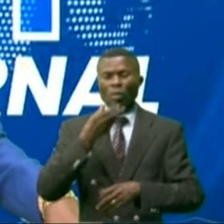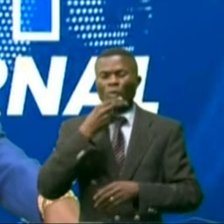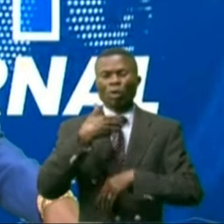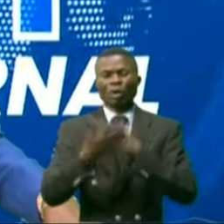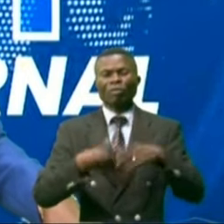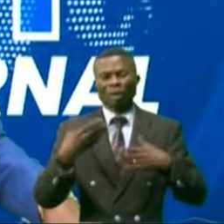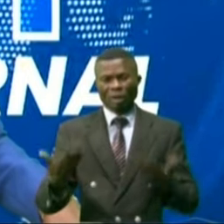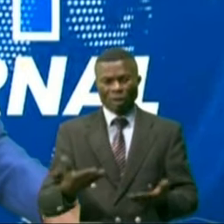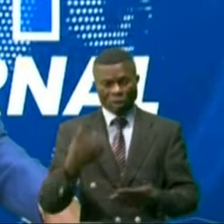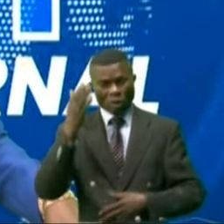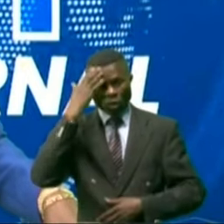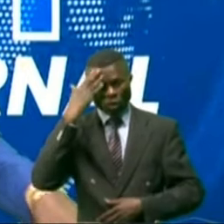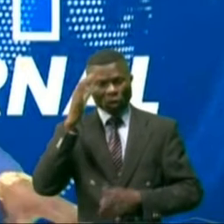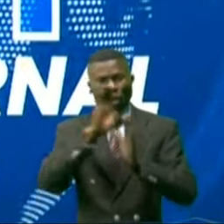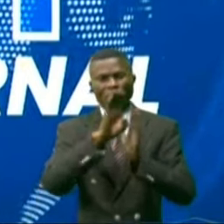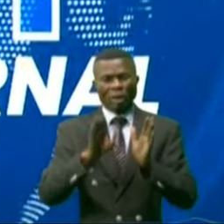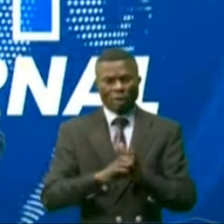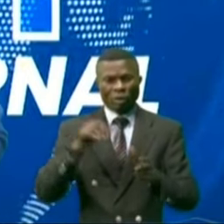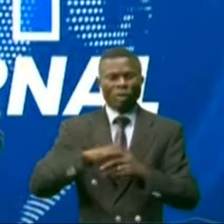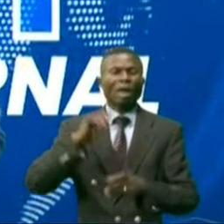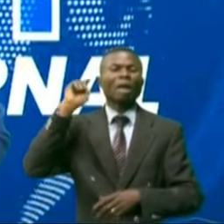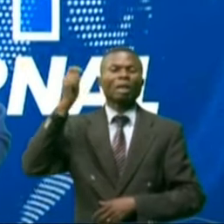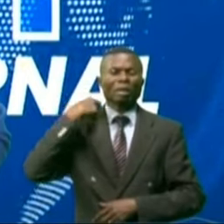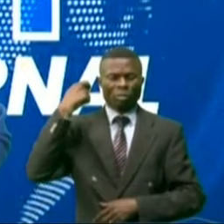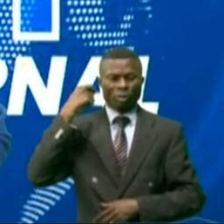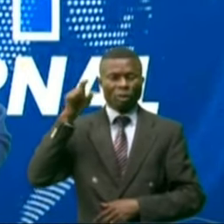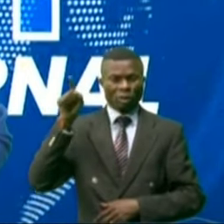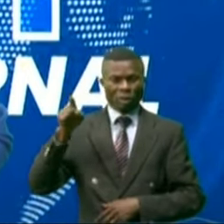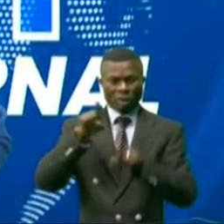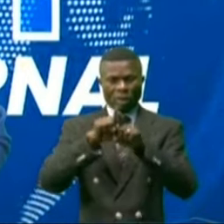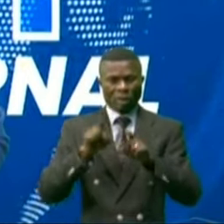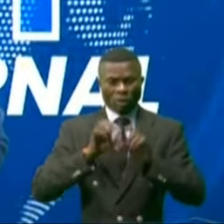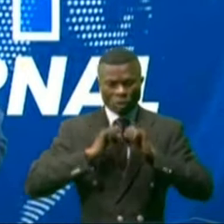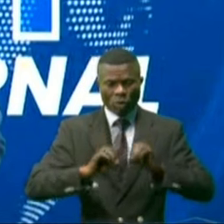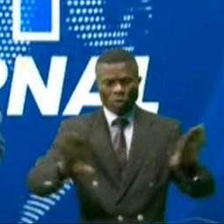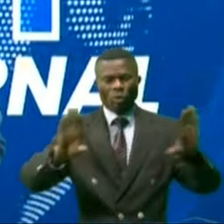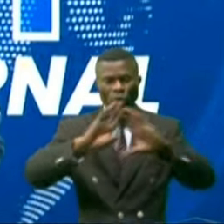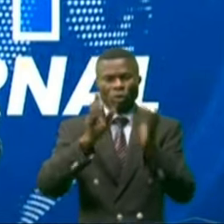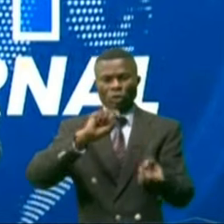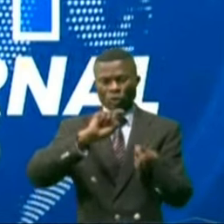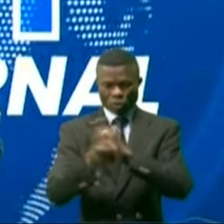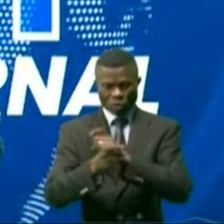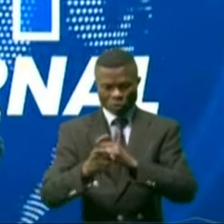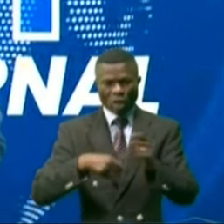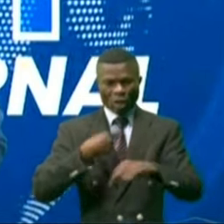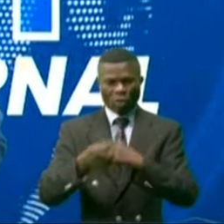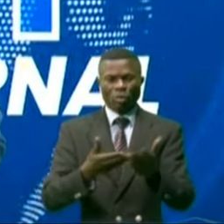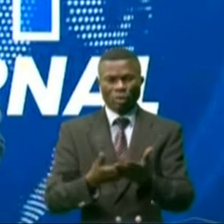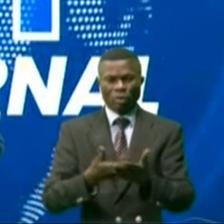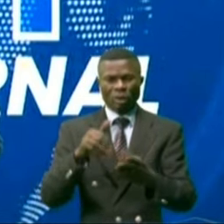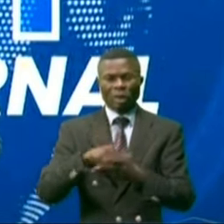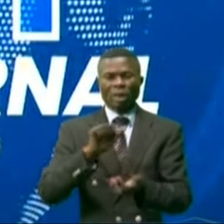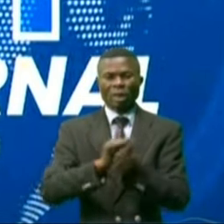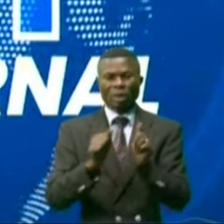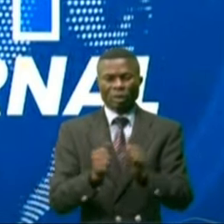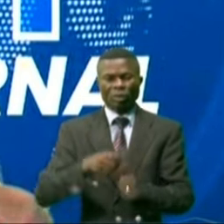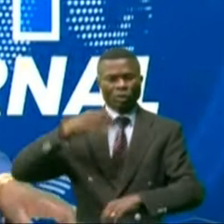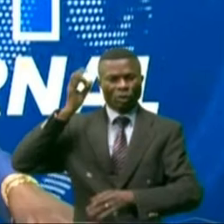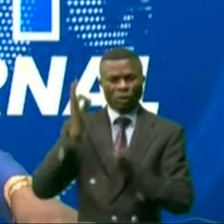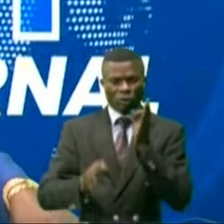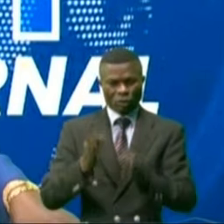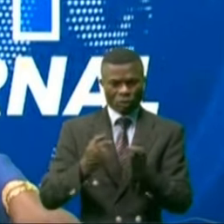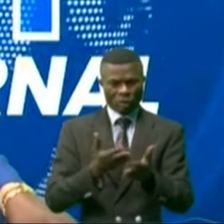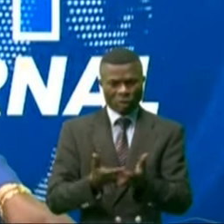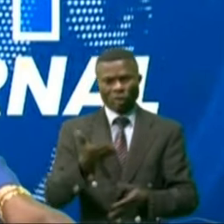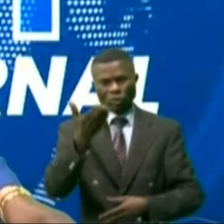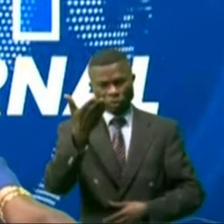lui d'inspecter les conditions carcérales des détenus et vulgariser toutes les réformes déjà entreprises dans le secteur de la justice. Cédric